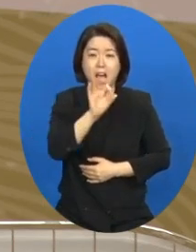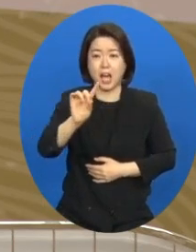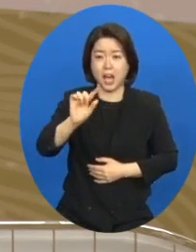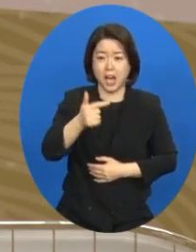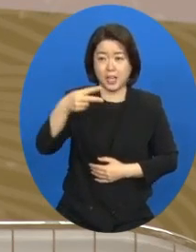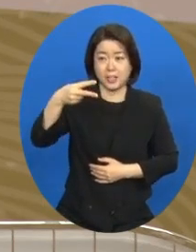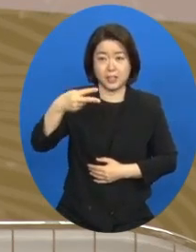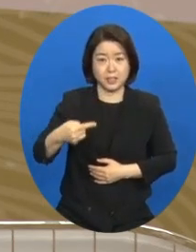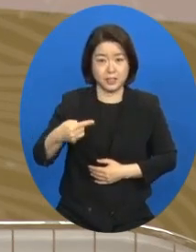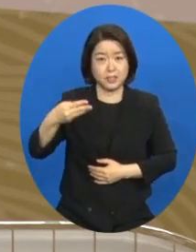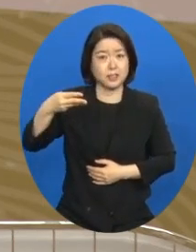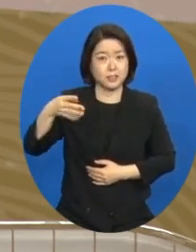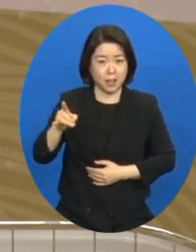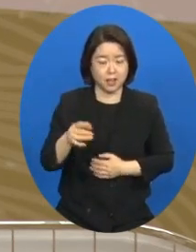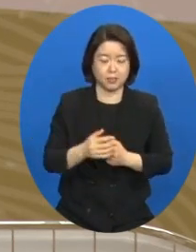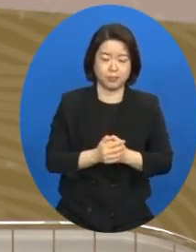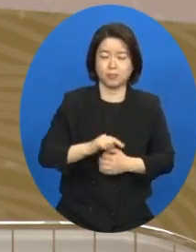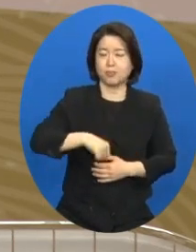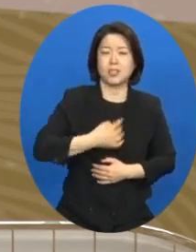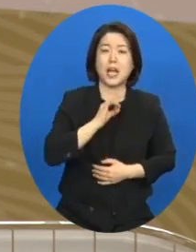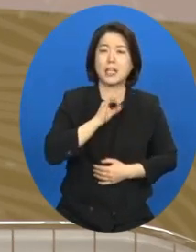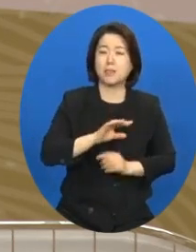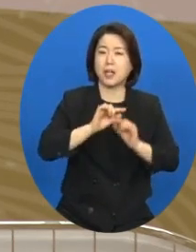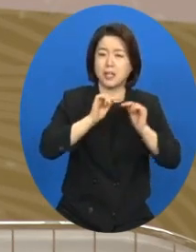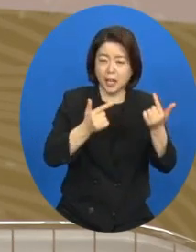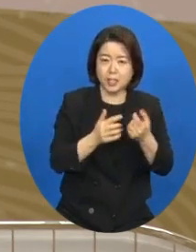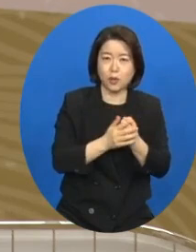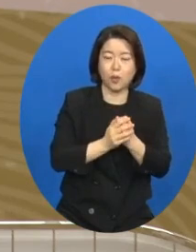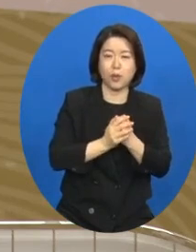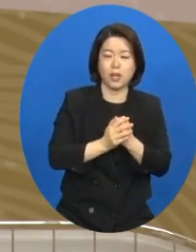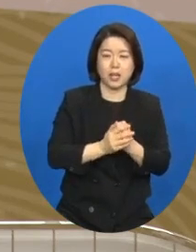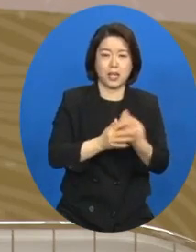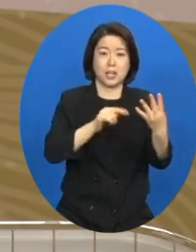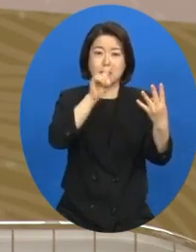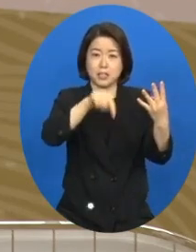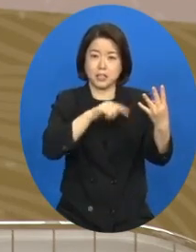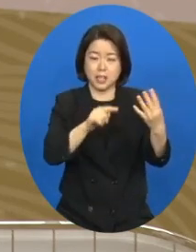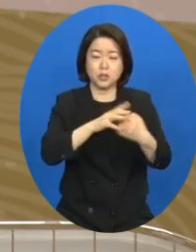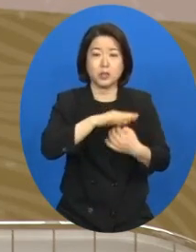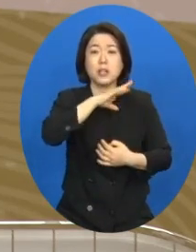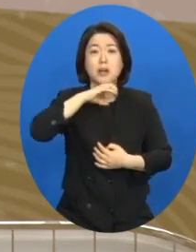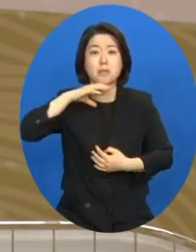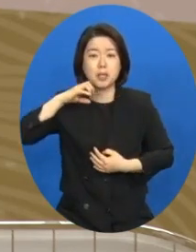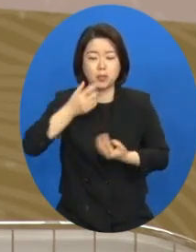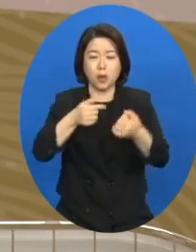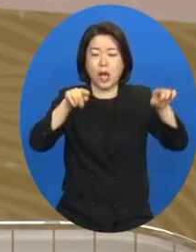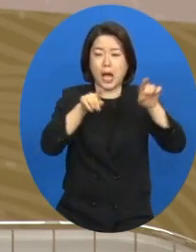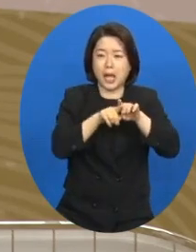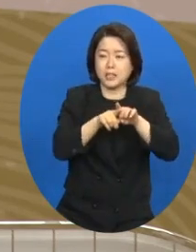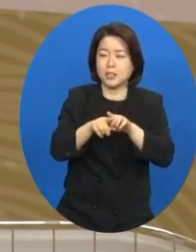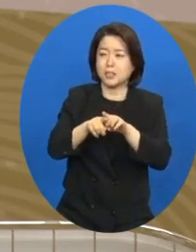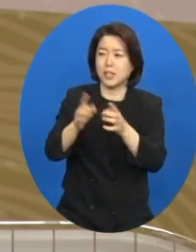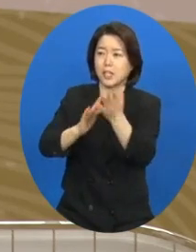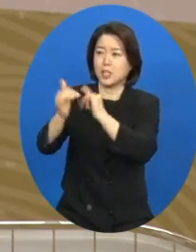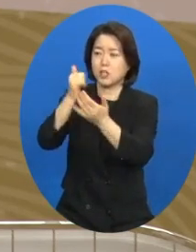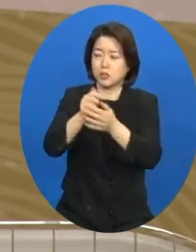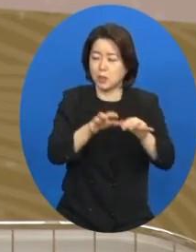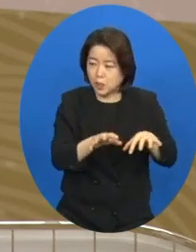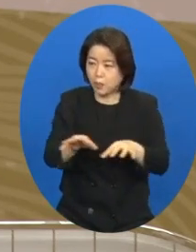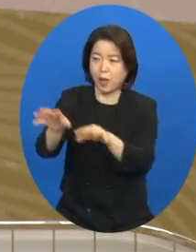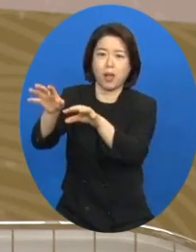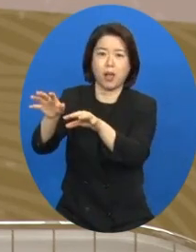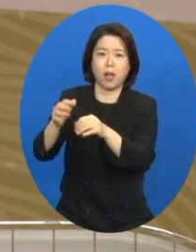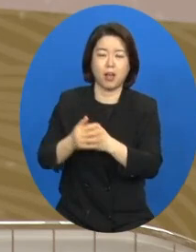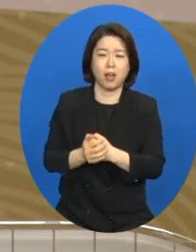자기만 간게 아니고 자기의 사촌인 베드로 까지 예수님에게 로 인도의 갑니다 자 사람의